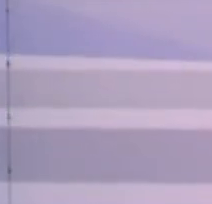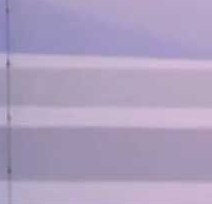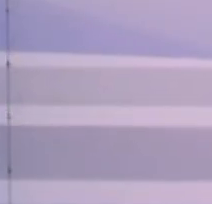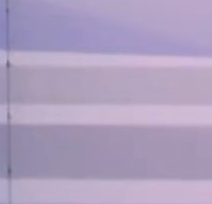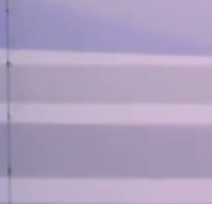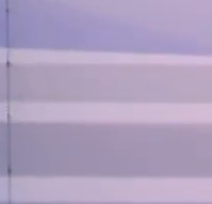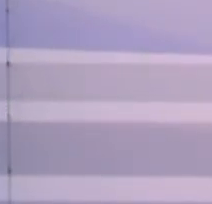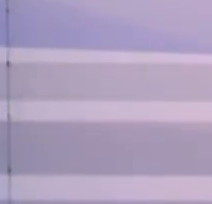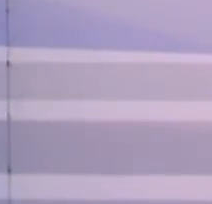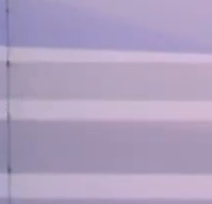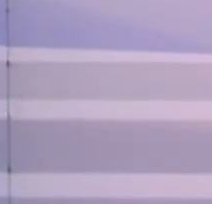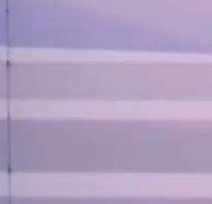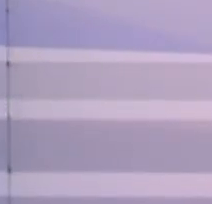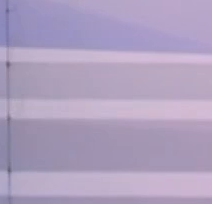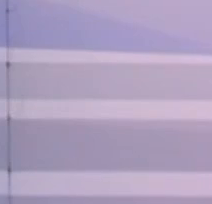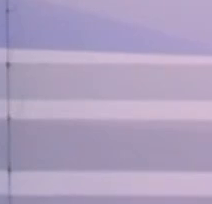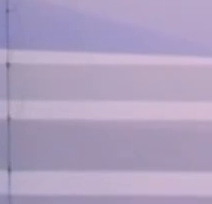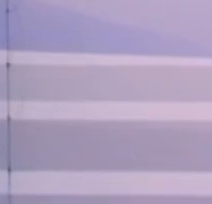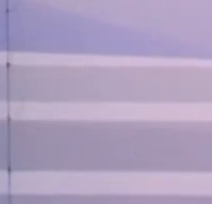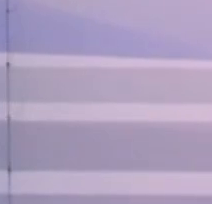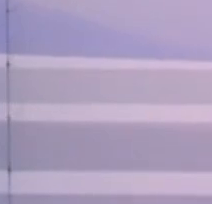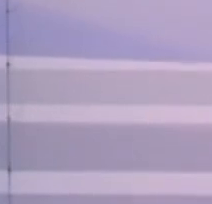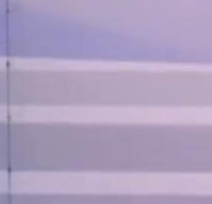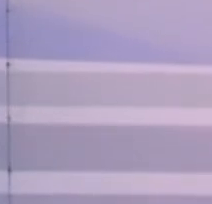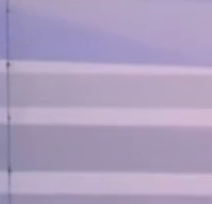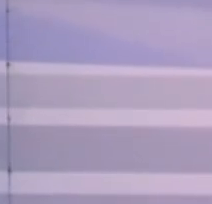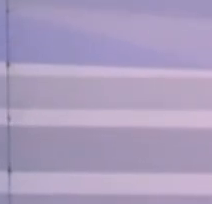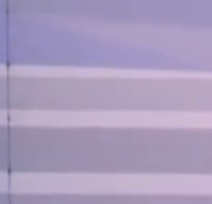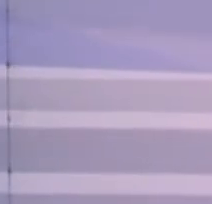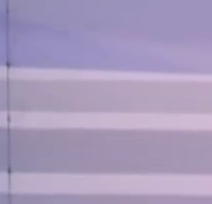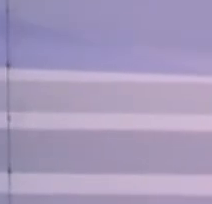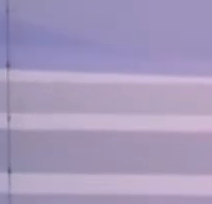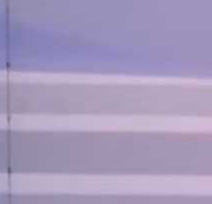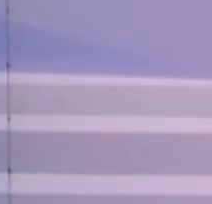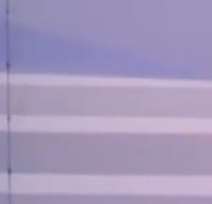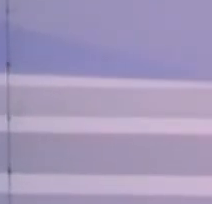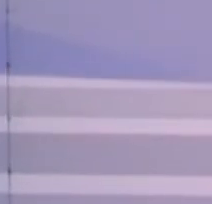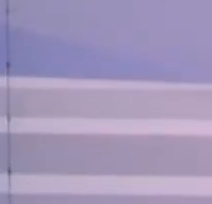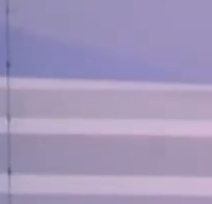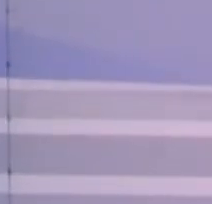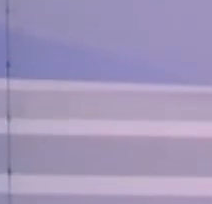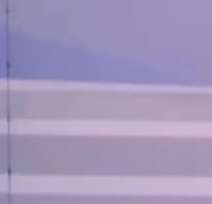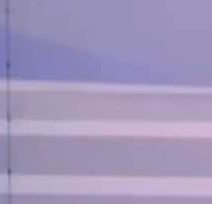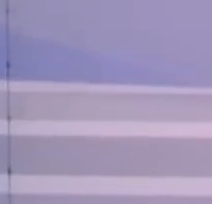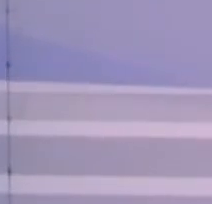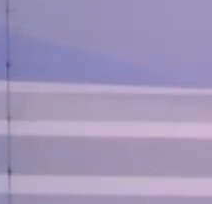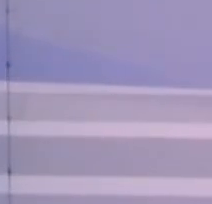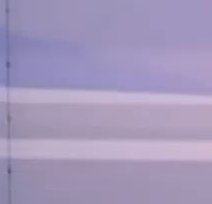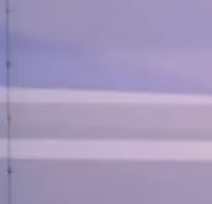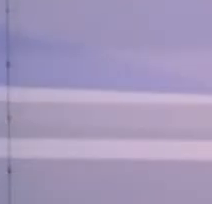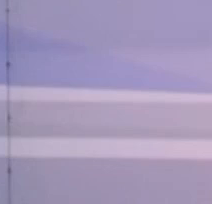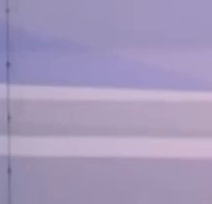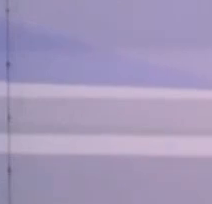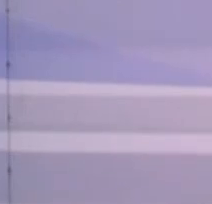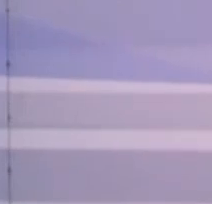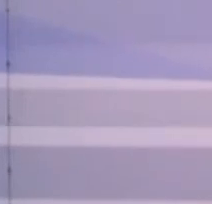Baka puso, patuloy na tumutok sa mga balita, mag-subscribe sa GMA Integrated News sa YouTube. Sa mga kapuso